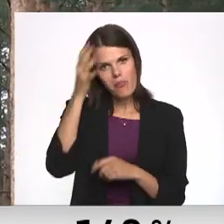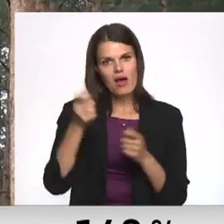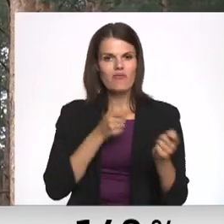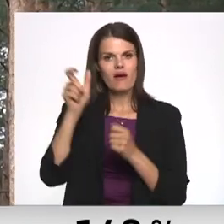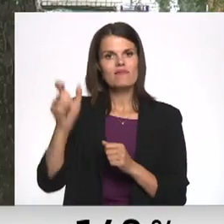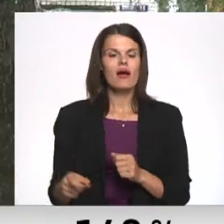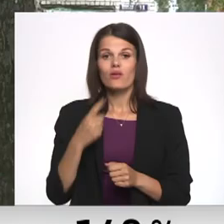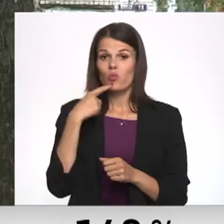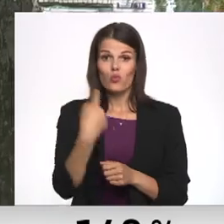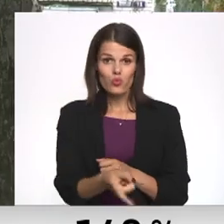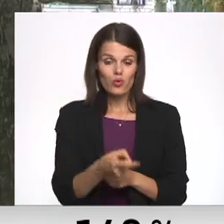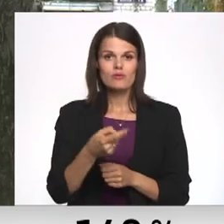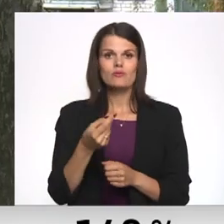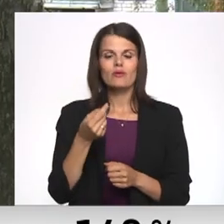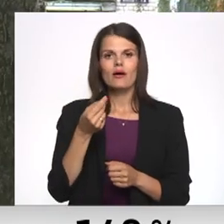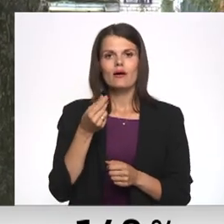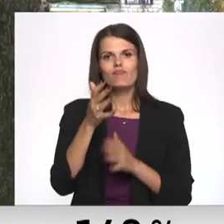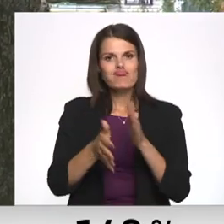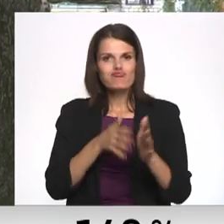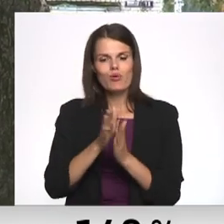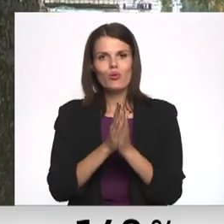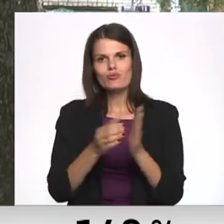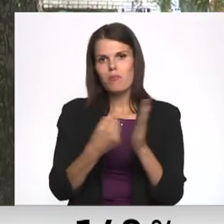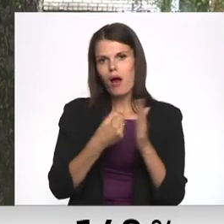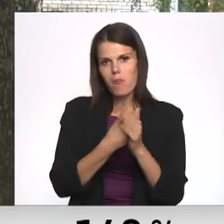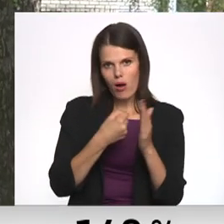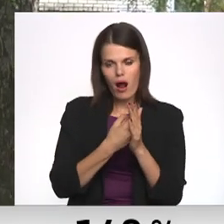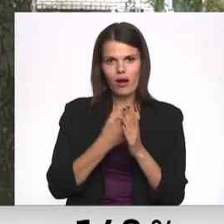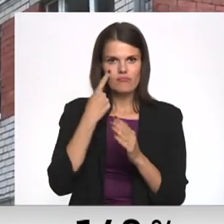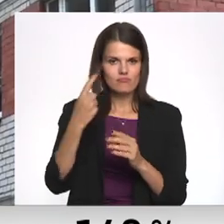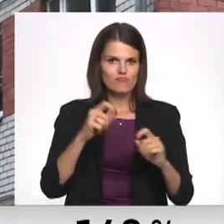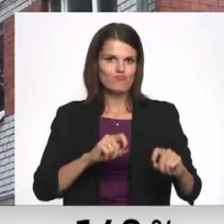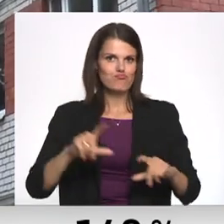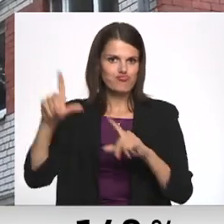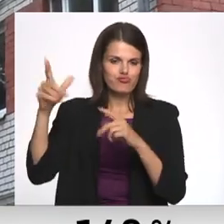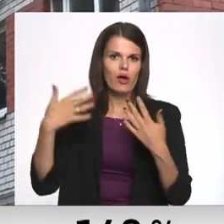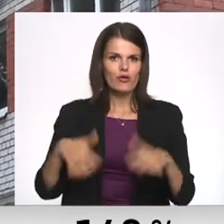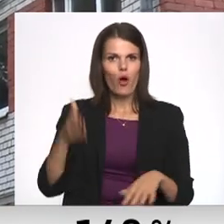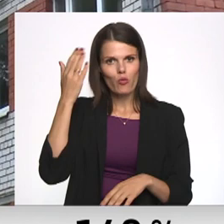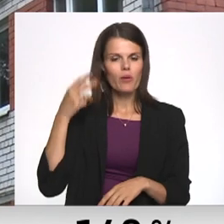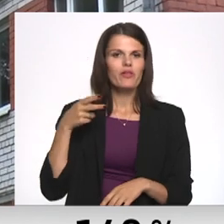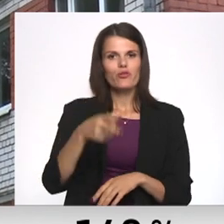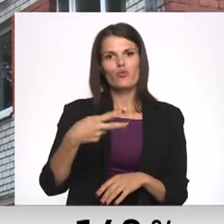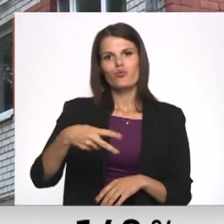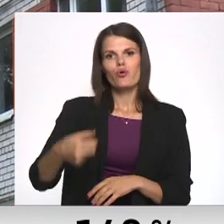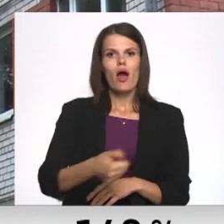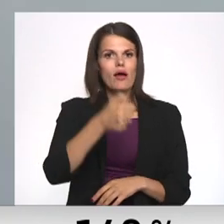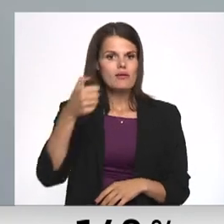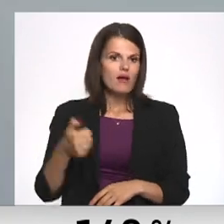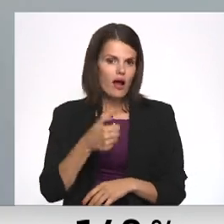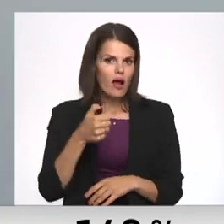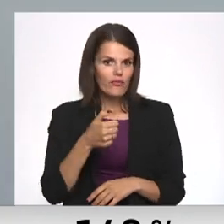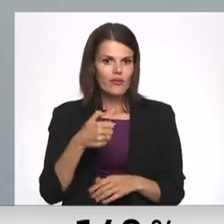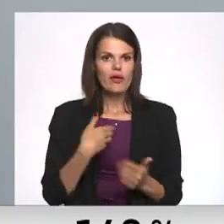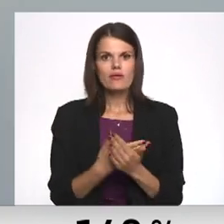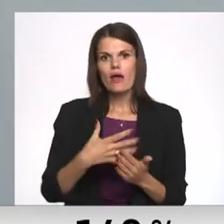vadītāja RTV teica, ka pieprasījumam pēc mājokļu pabalsta esot tendence palielināties jau kopš 2020. Gada. Un ja